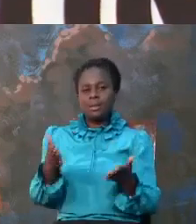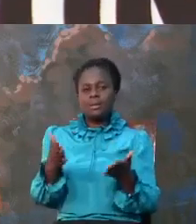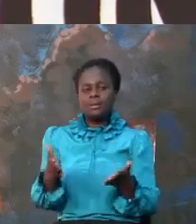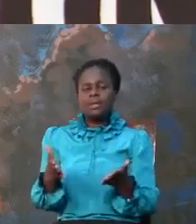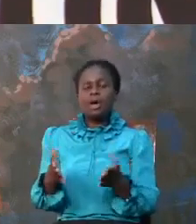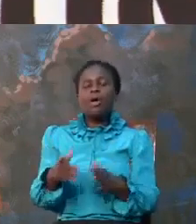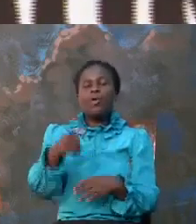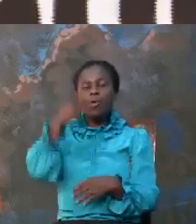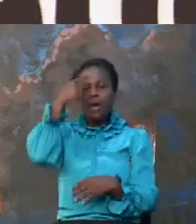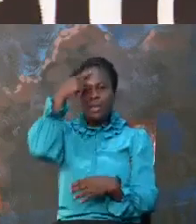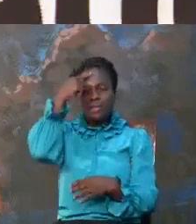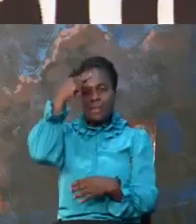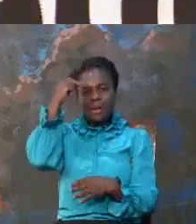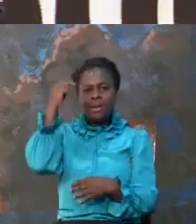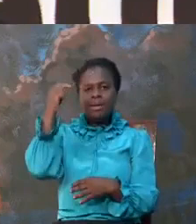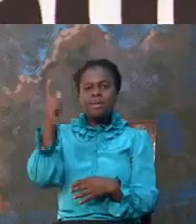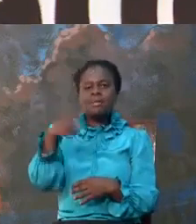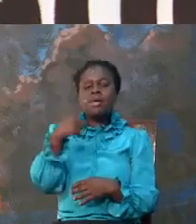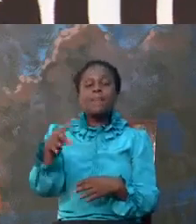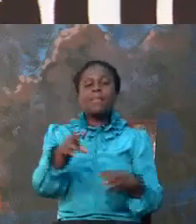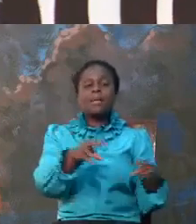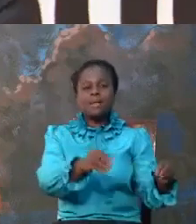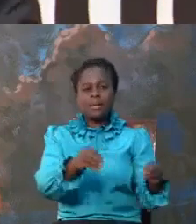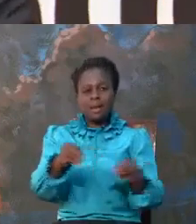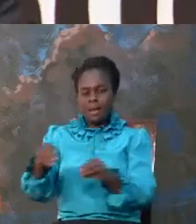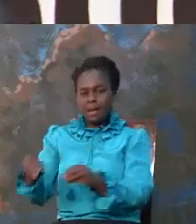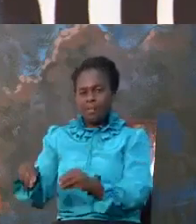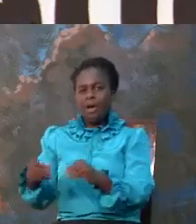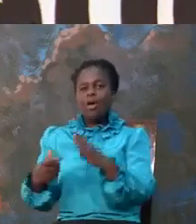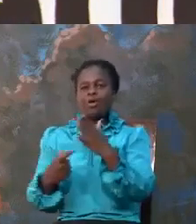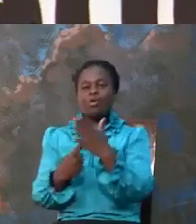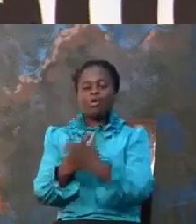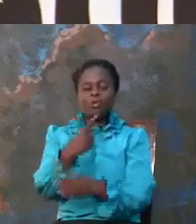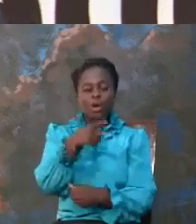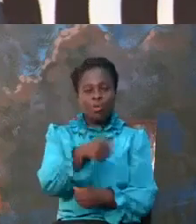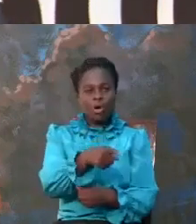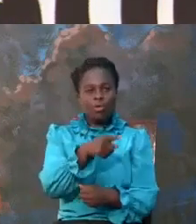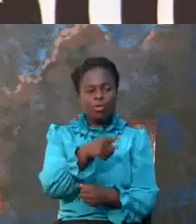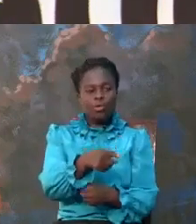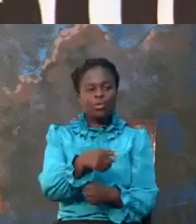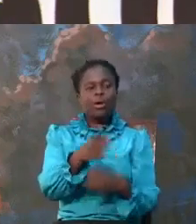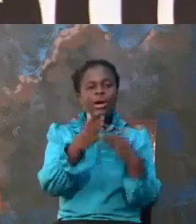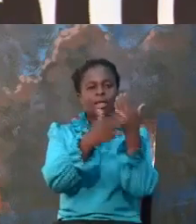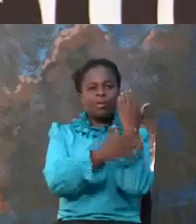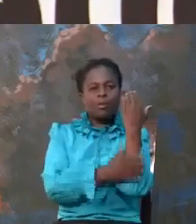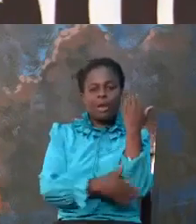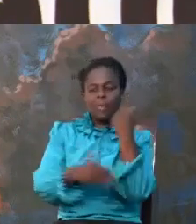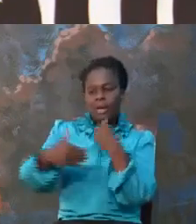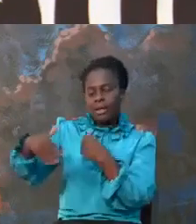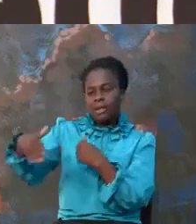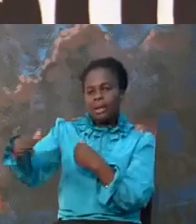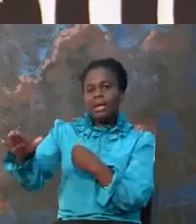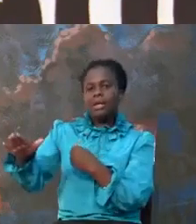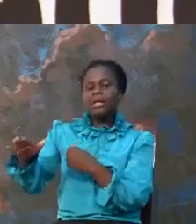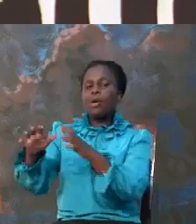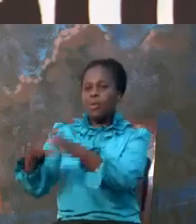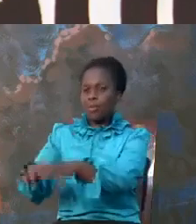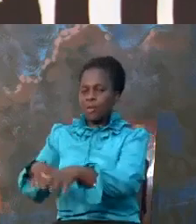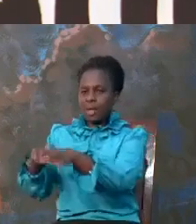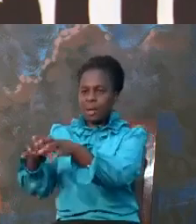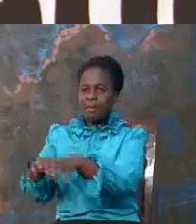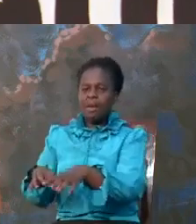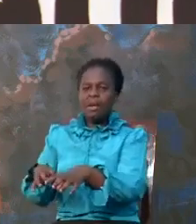kwa imani dhambi inahama kutoka kwa huyo anayeungama inaenda kwa mnyama. Na kwa kuwa